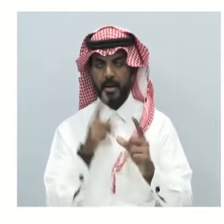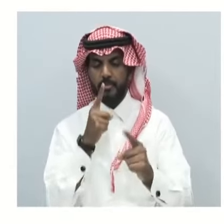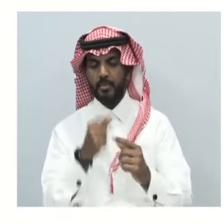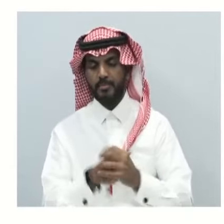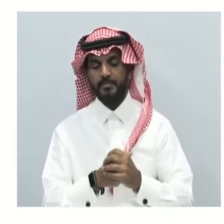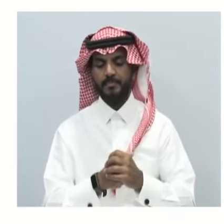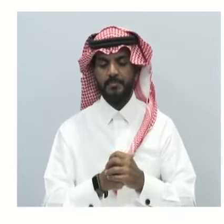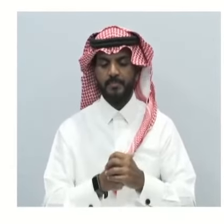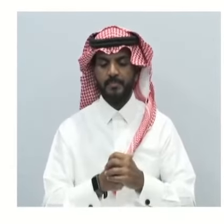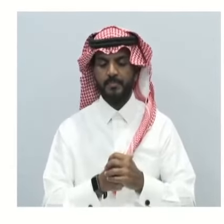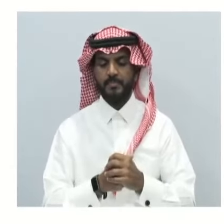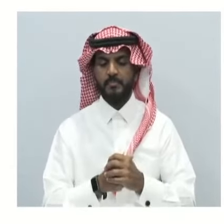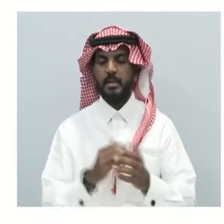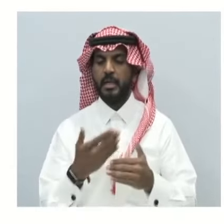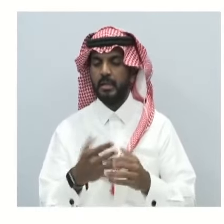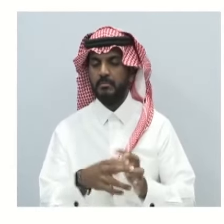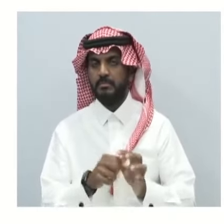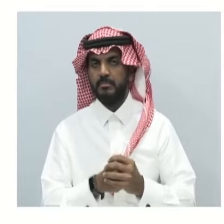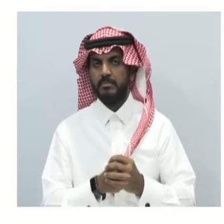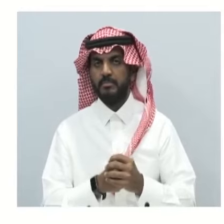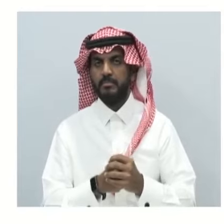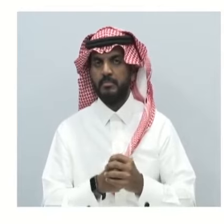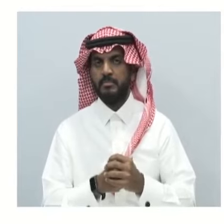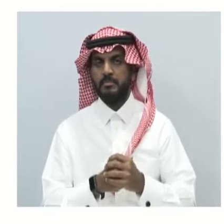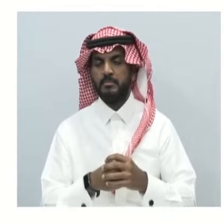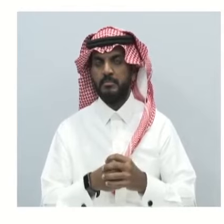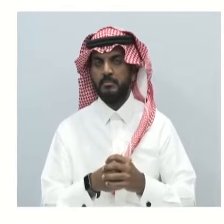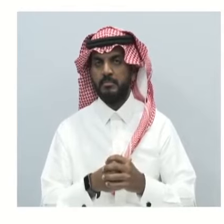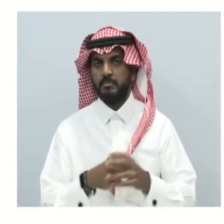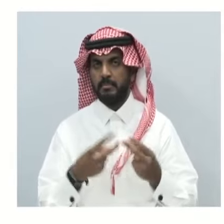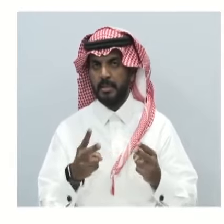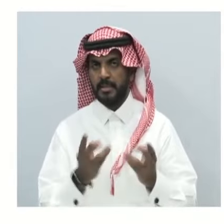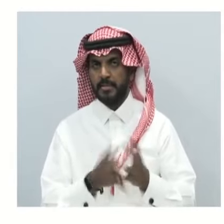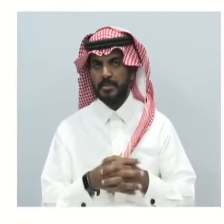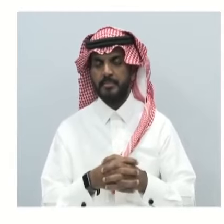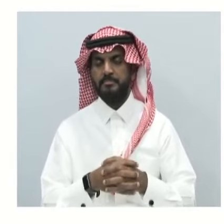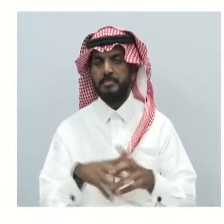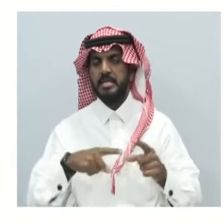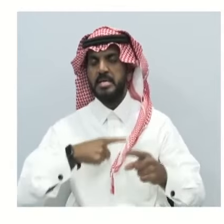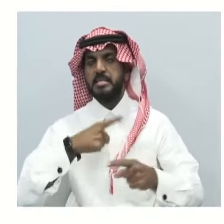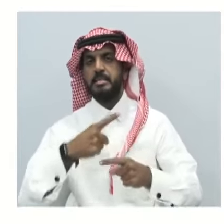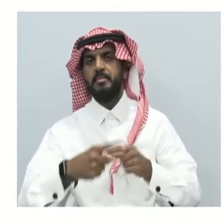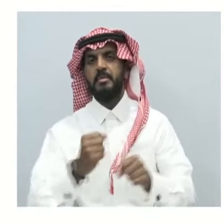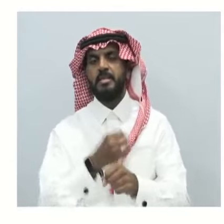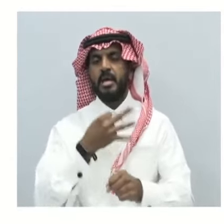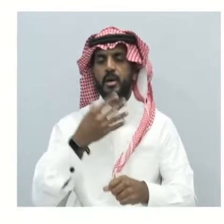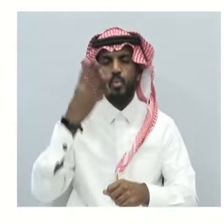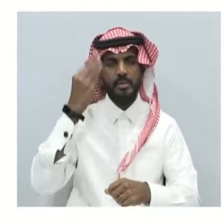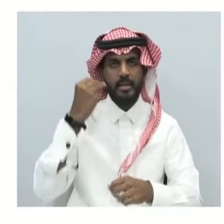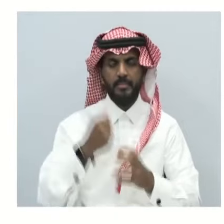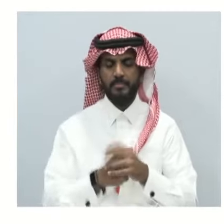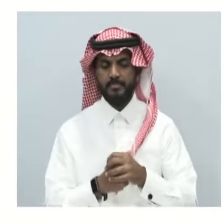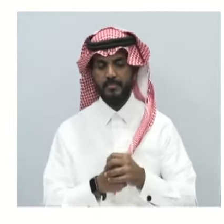سوف ننطلق واياكم الى بدايه هذا الدرس لنستمر في عمليه القراءه والتعلم